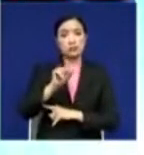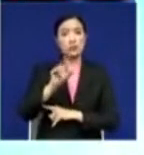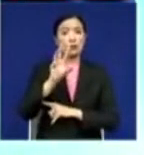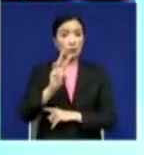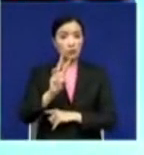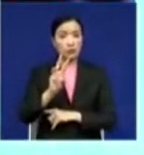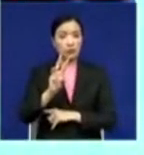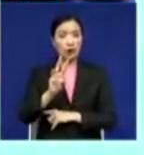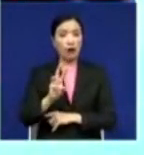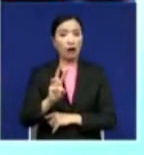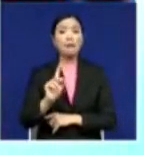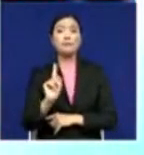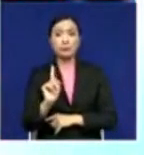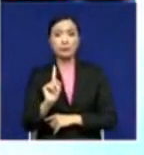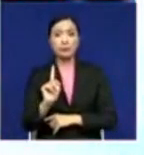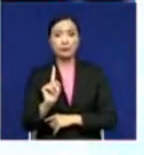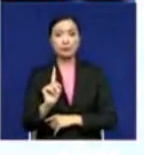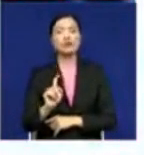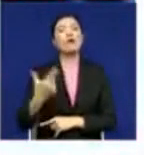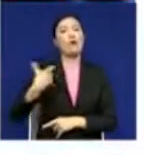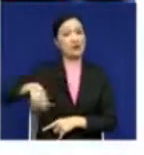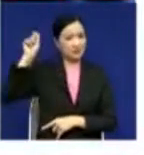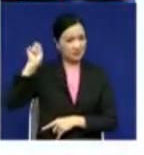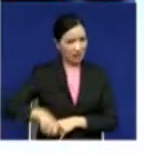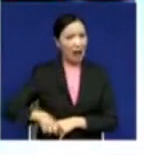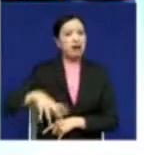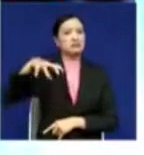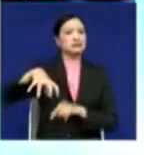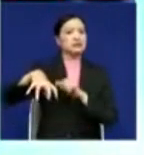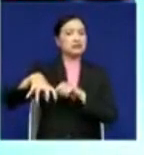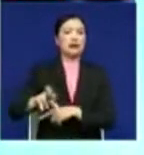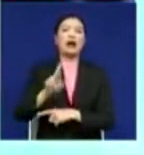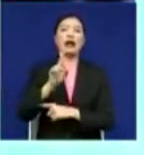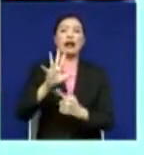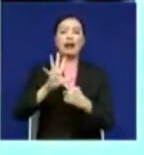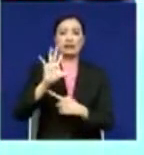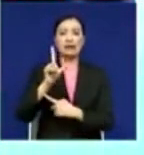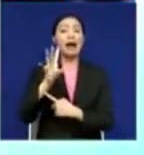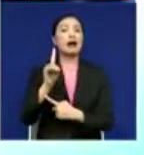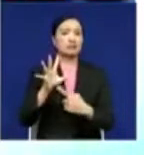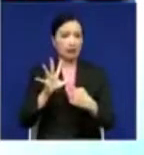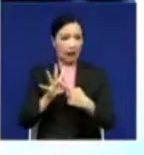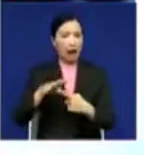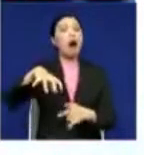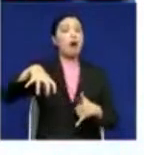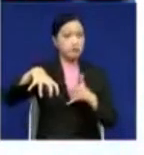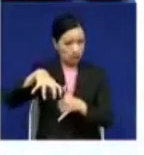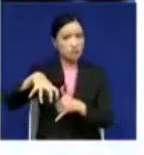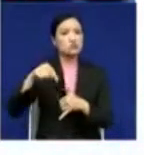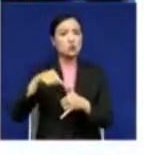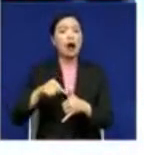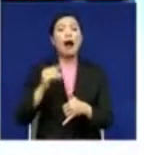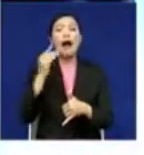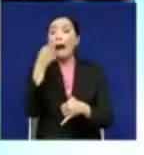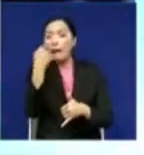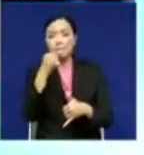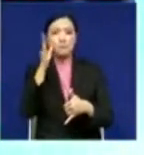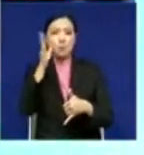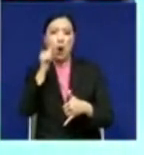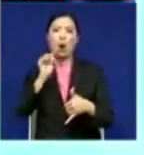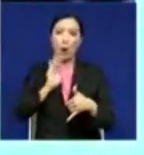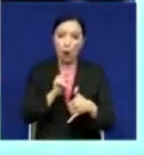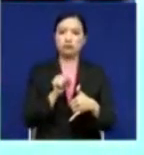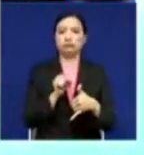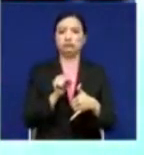ครับในวันที่ไปที่ศาลรัชดานะครับในวันดังกล่าวเนี่ยก็จะมีผู้ที่เป็นบิดาของ